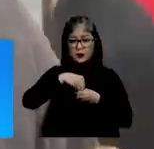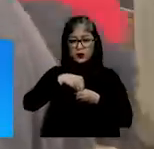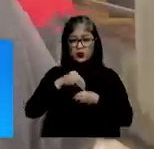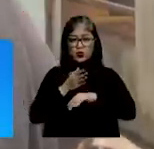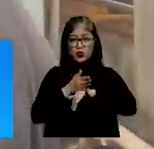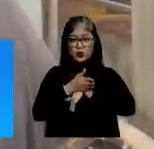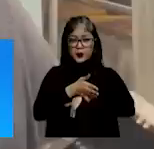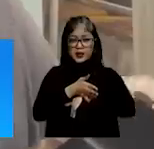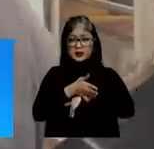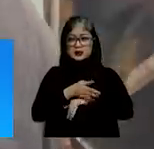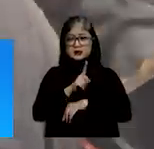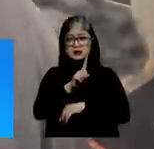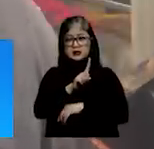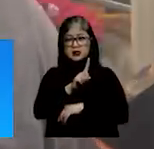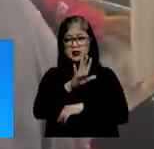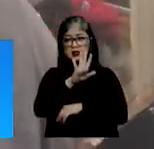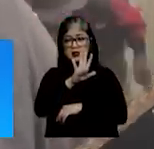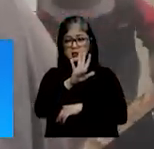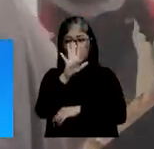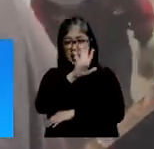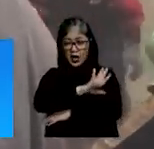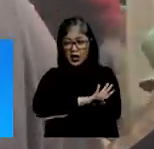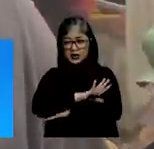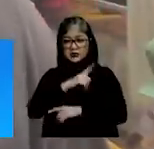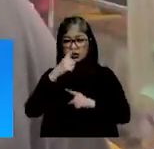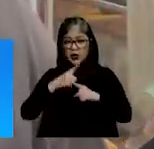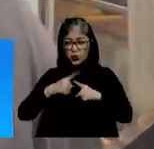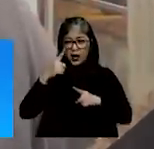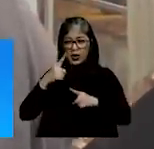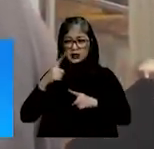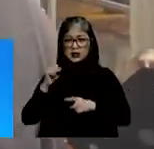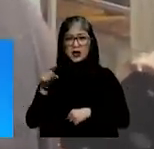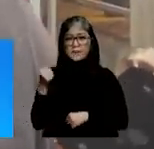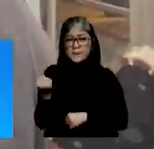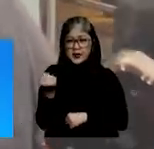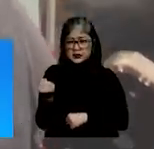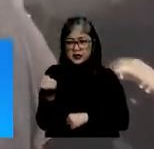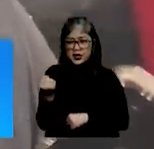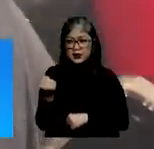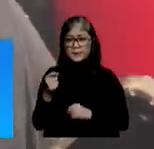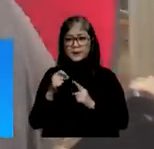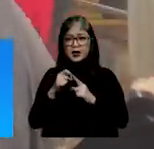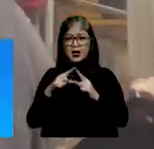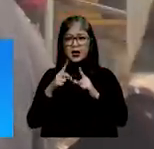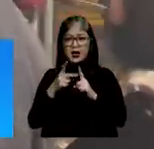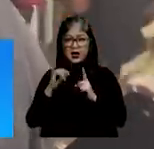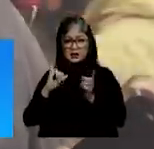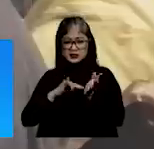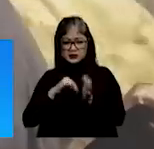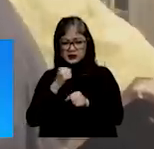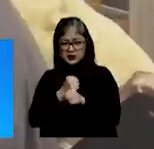5 hari sekali. Pas pasaran di daerah kami kebetulan pasarannya hari Pahing. Dan biasanya